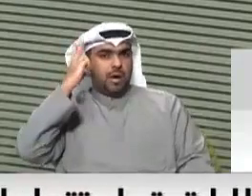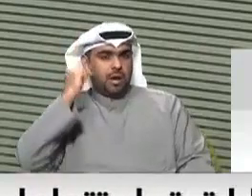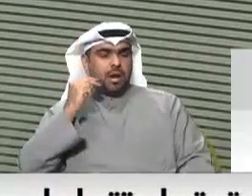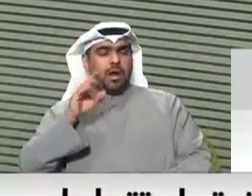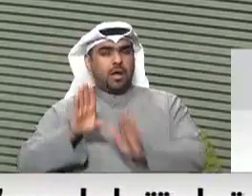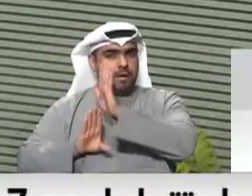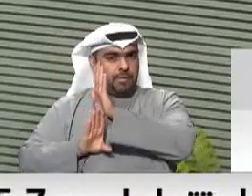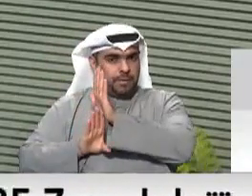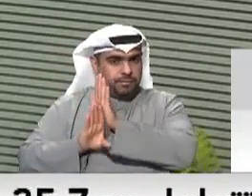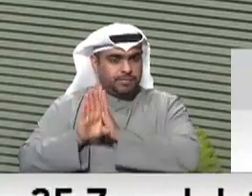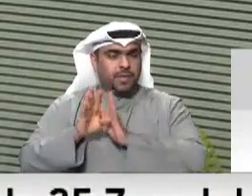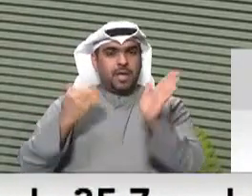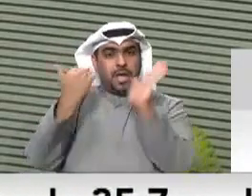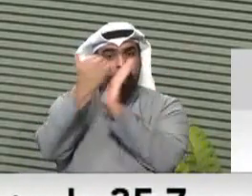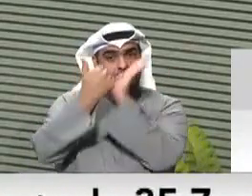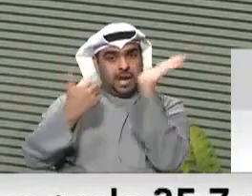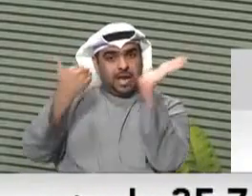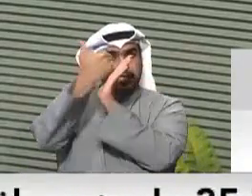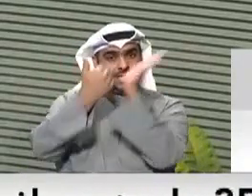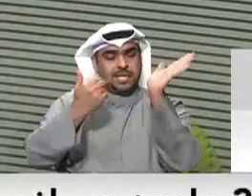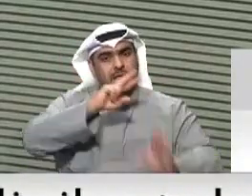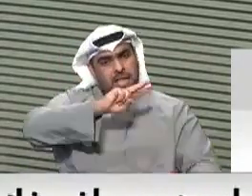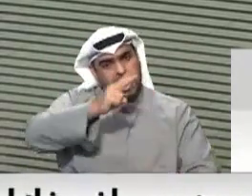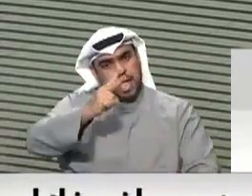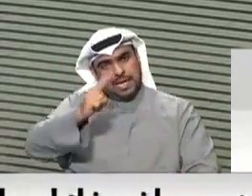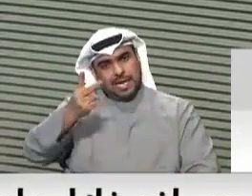الاقتصاد وأيضا تنويع منتجاتها